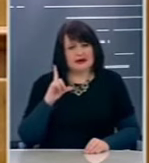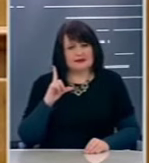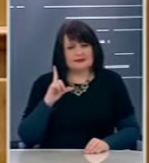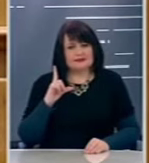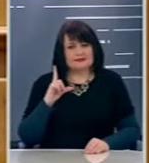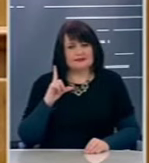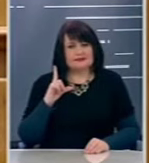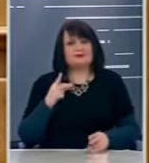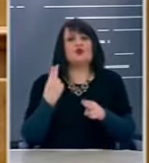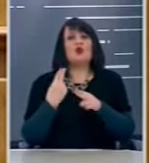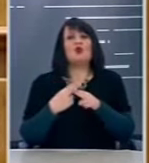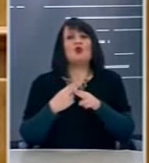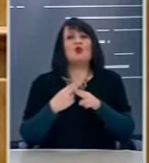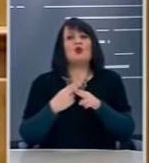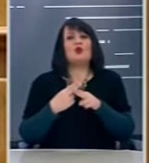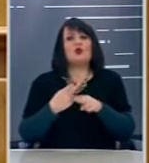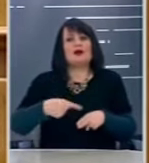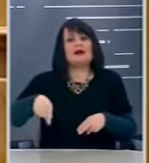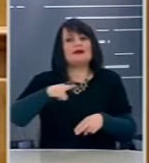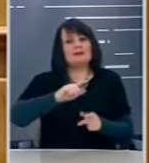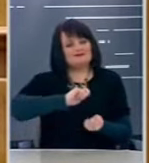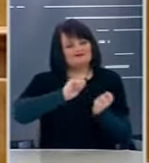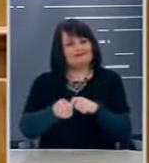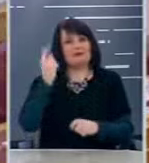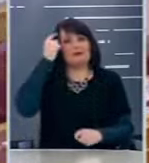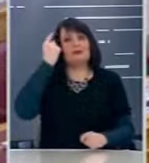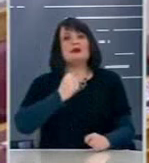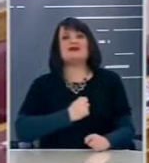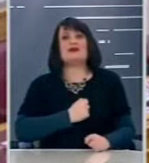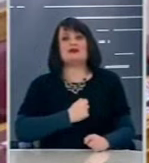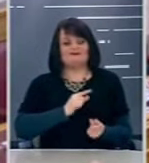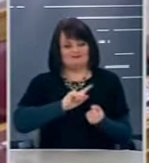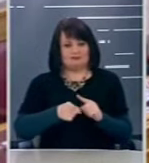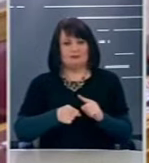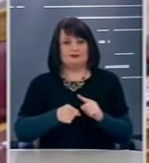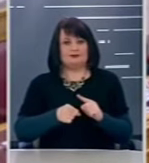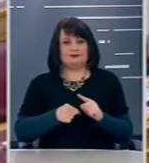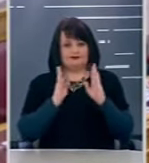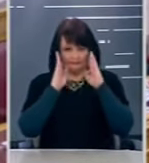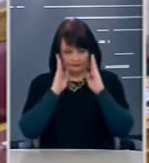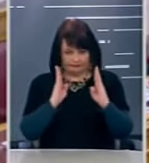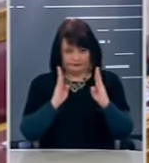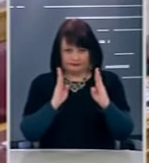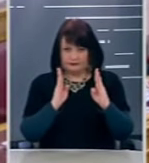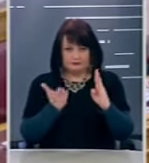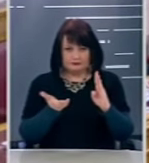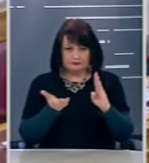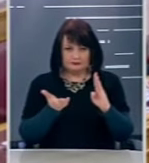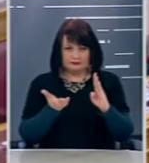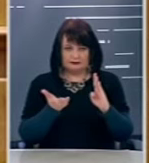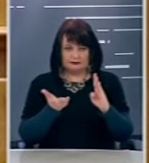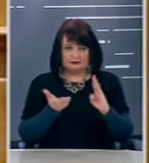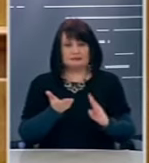μια σημαντική μεταστροφή όλων των πλευρών. στην κατεύθυνση,